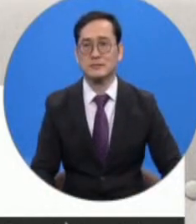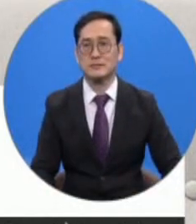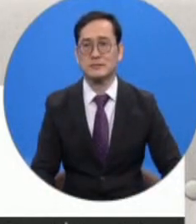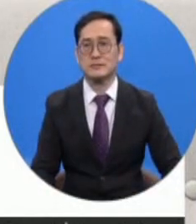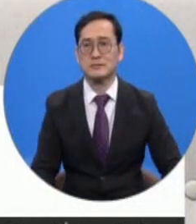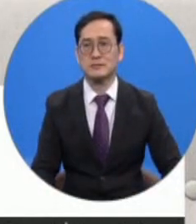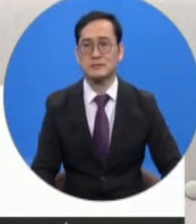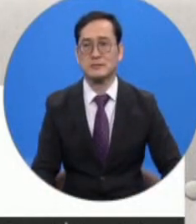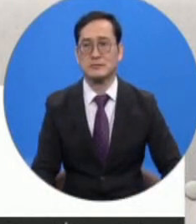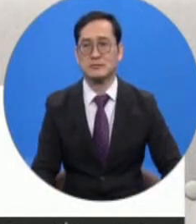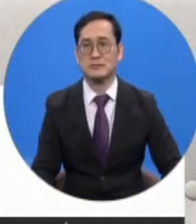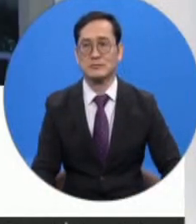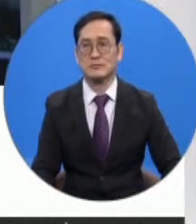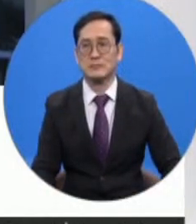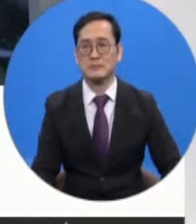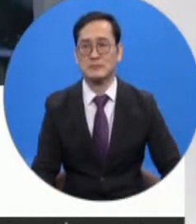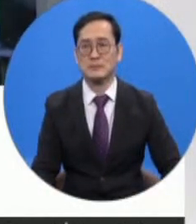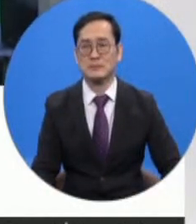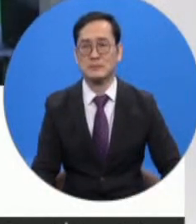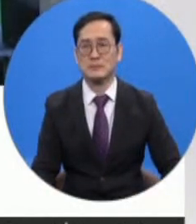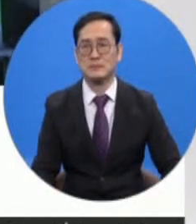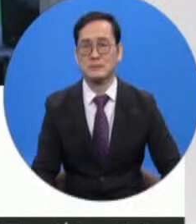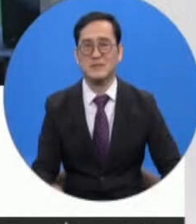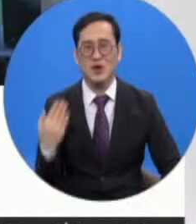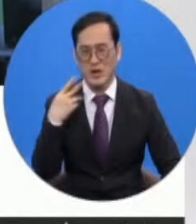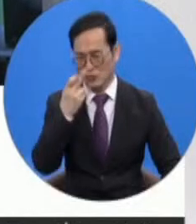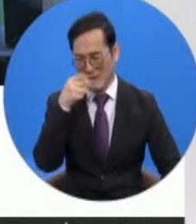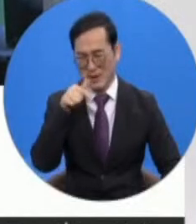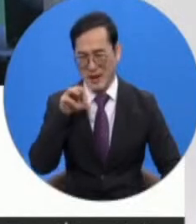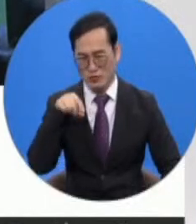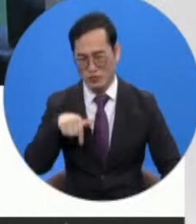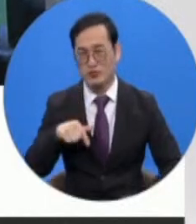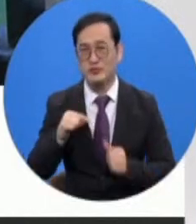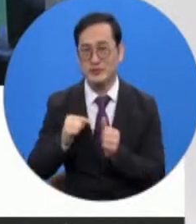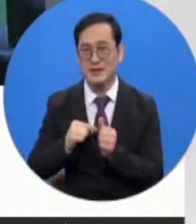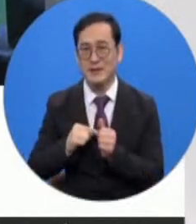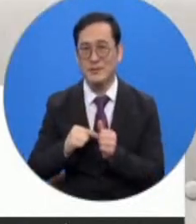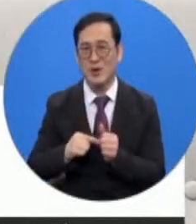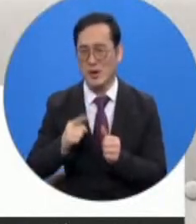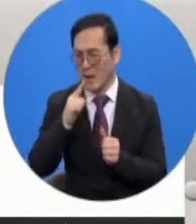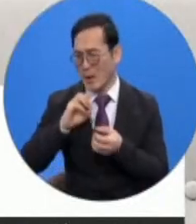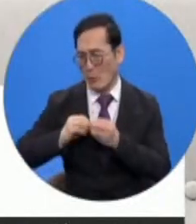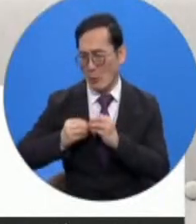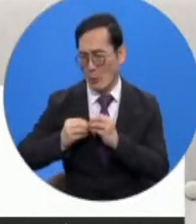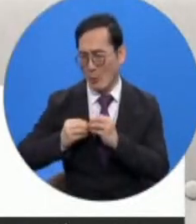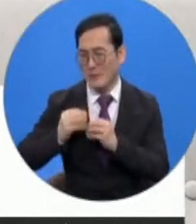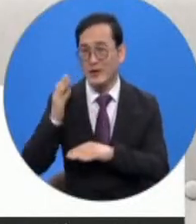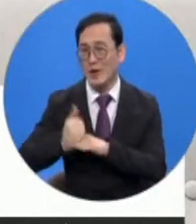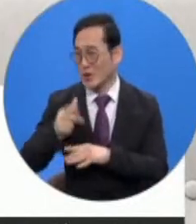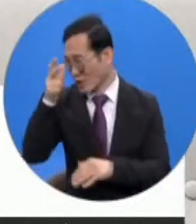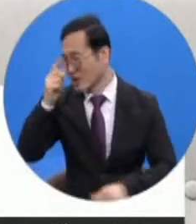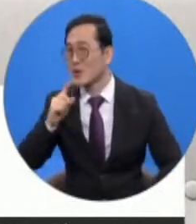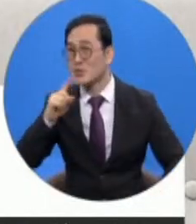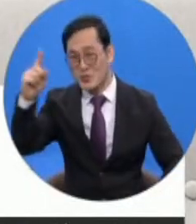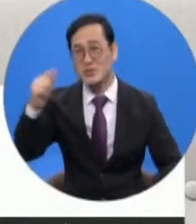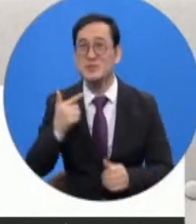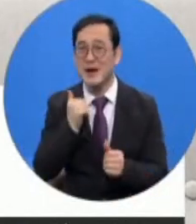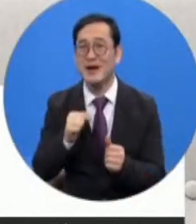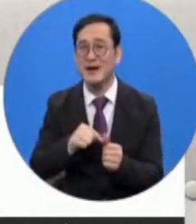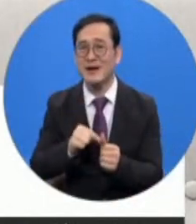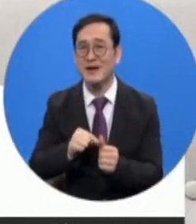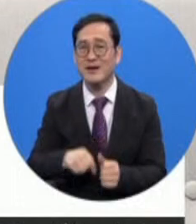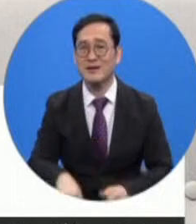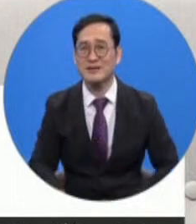엄던 얘기까지 보태서 기소되지 않았습니까? 그러니까요. 그러니까 이거는 법조인의 시각이 아니고 기자의 시각에서 봐야